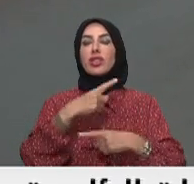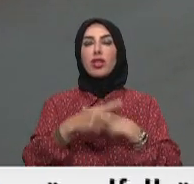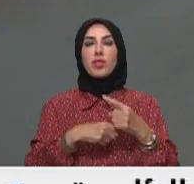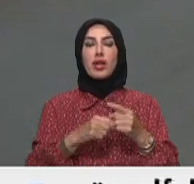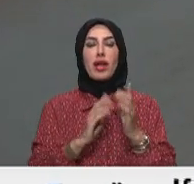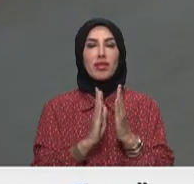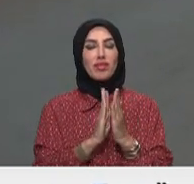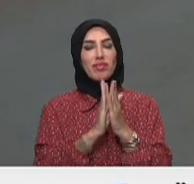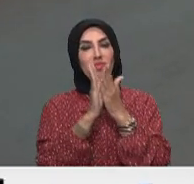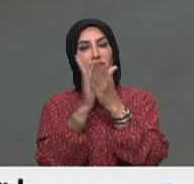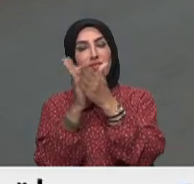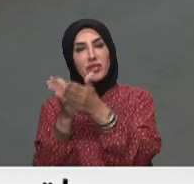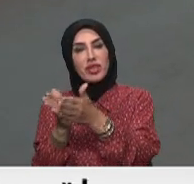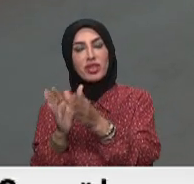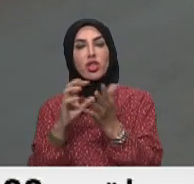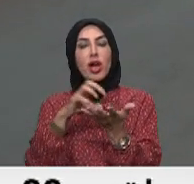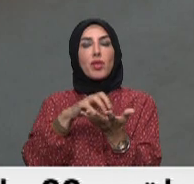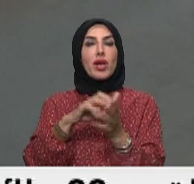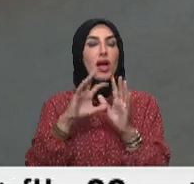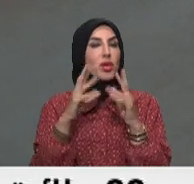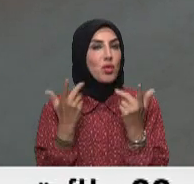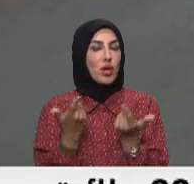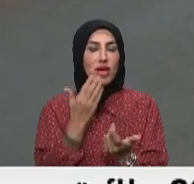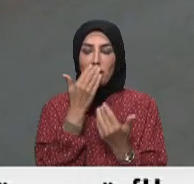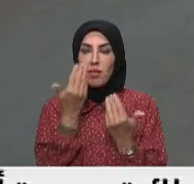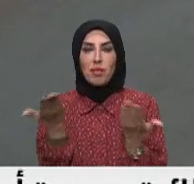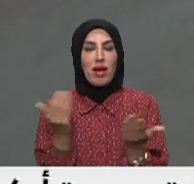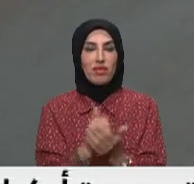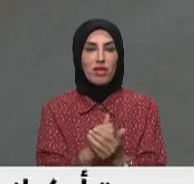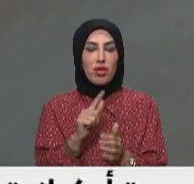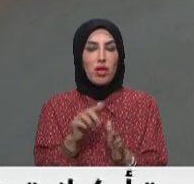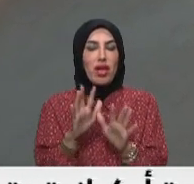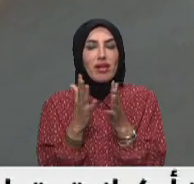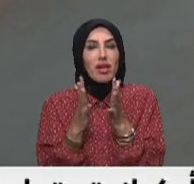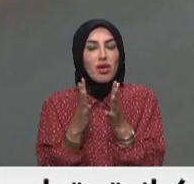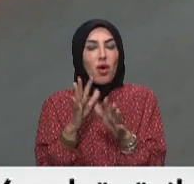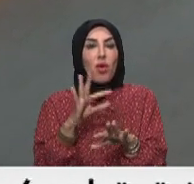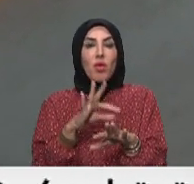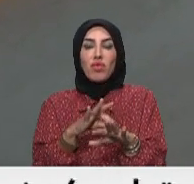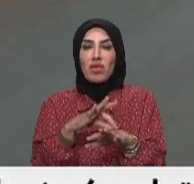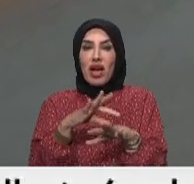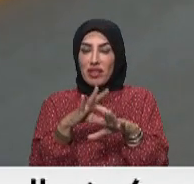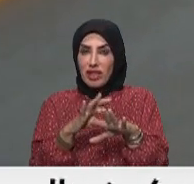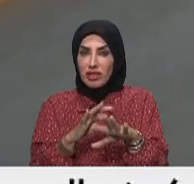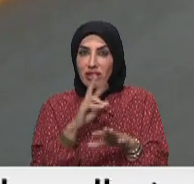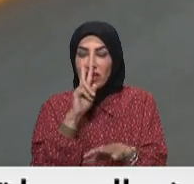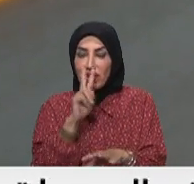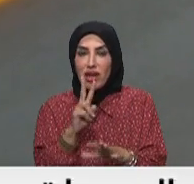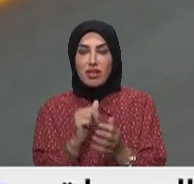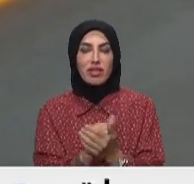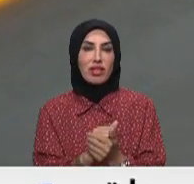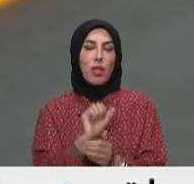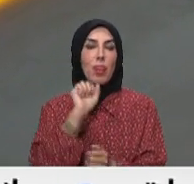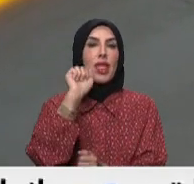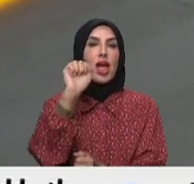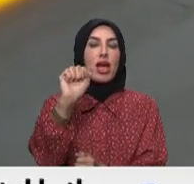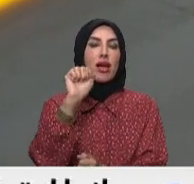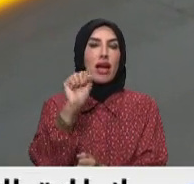باتجاه أين لا ندري بعد، ولكن هناك حالة هلع وهناك حالة خوف. هذا فيما يخص